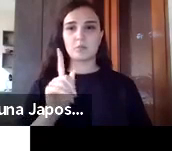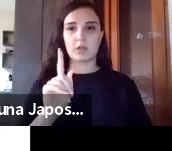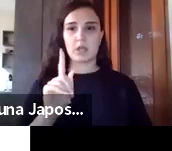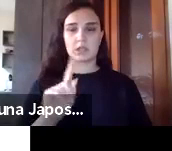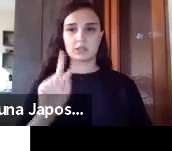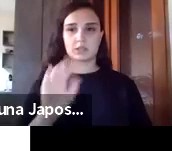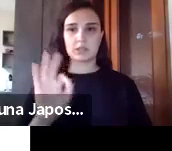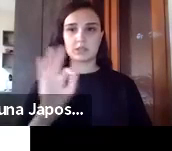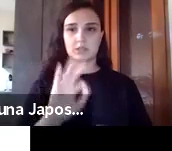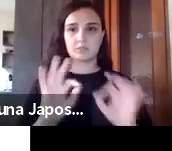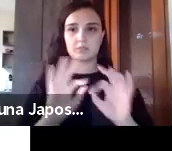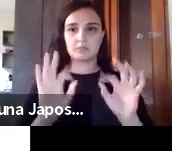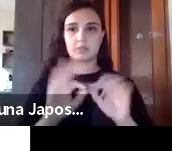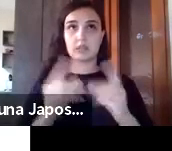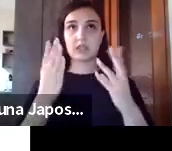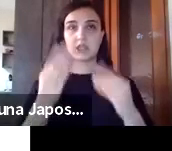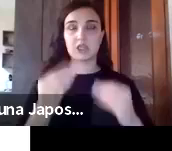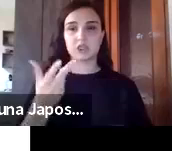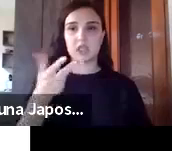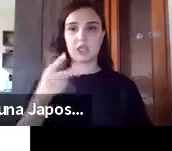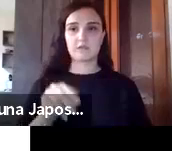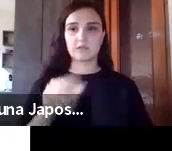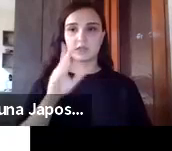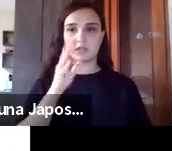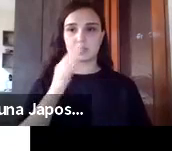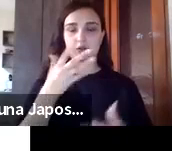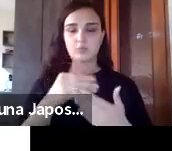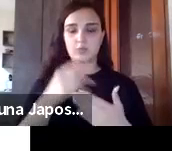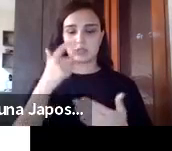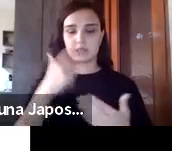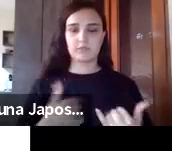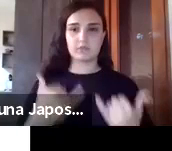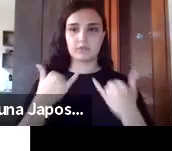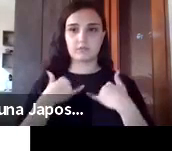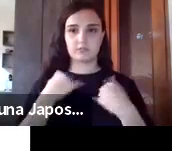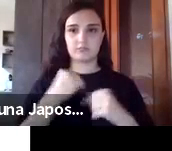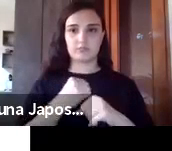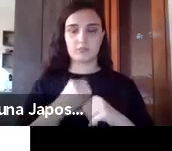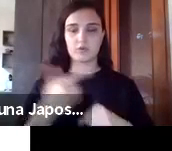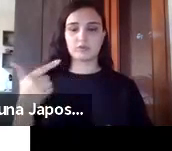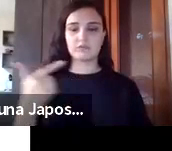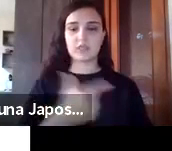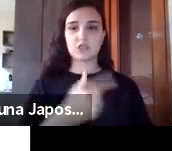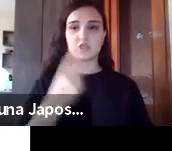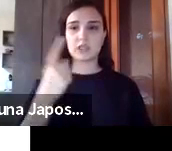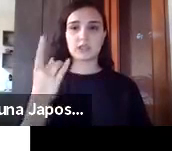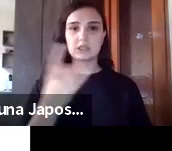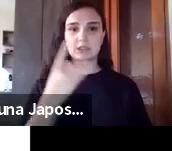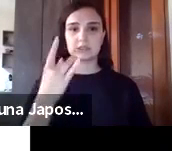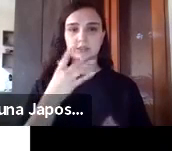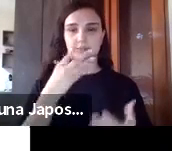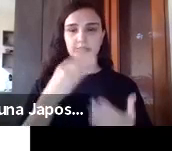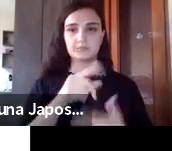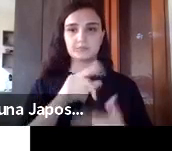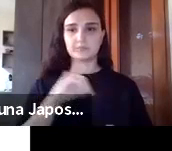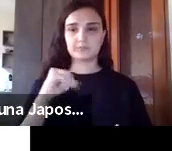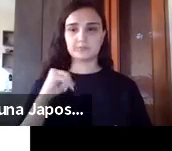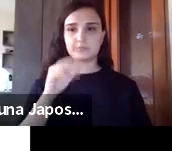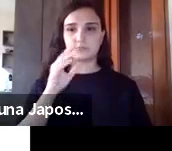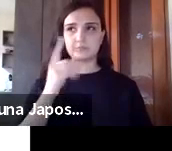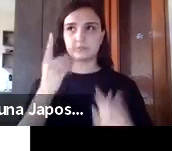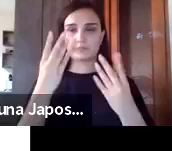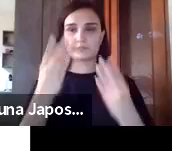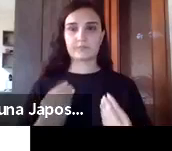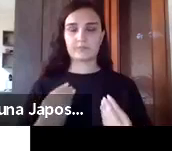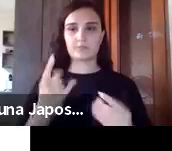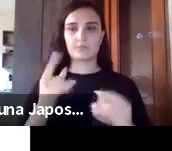რომ დღეში 9:30 საათი დაუთმოთ თქვენ თავს. ორ კვირაში ერთხელ კვენტვის გამოყოთ დღე